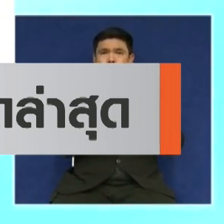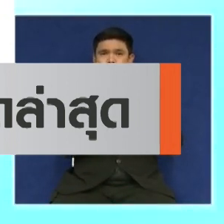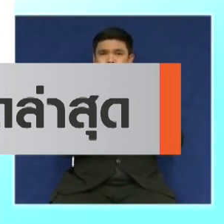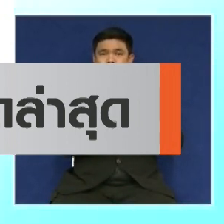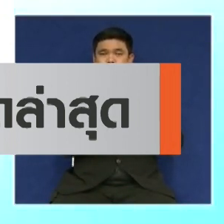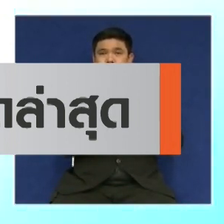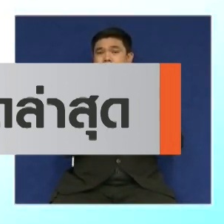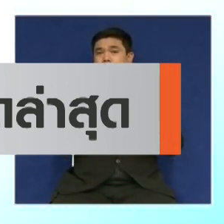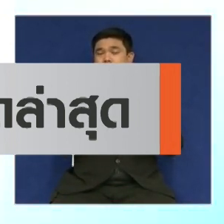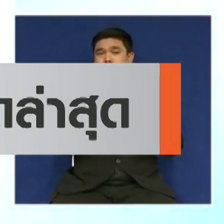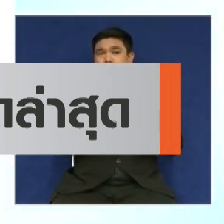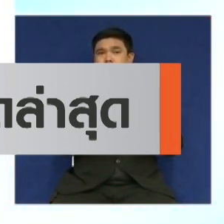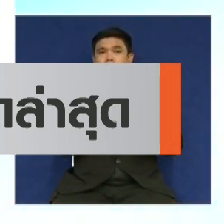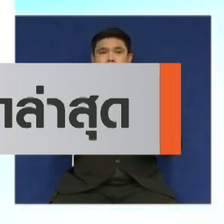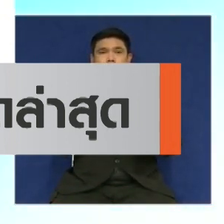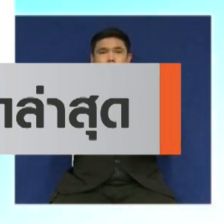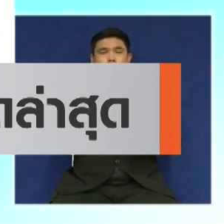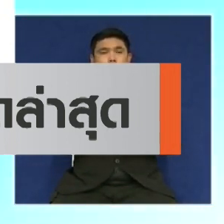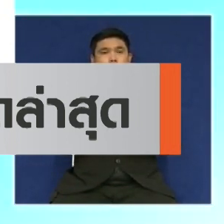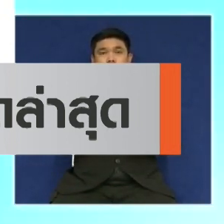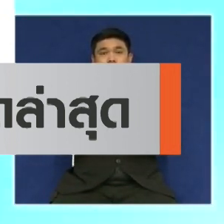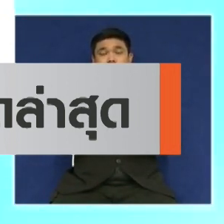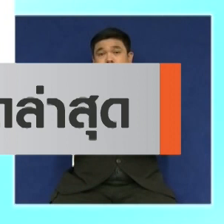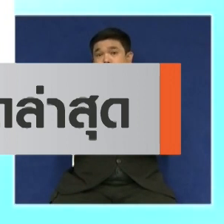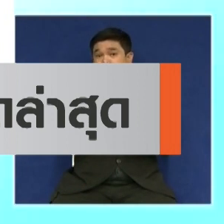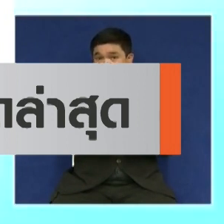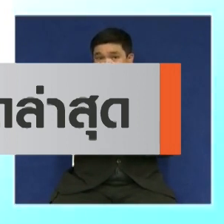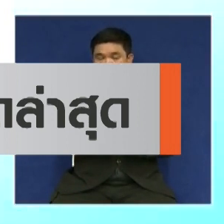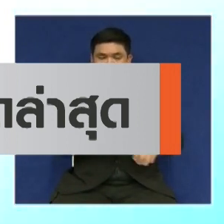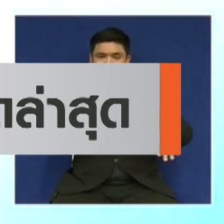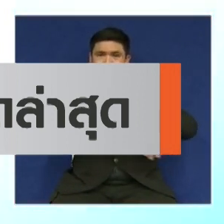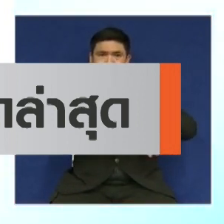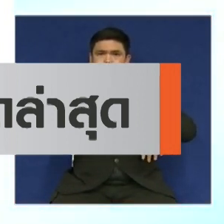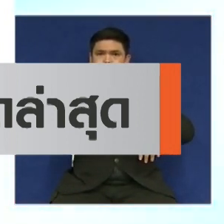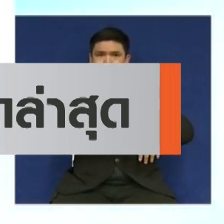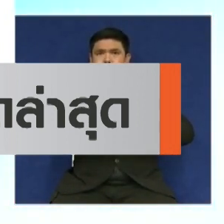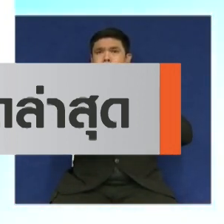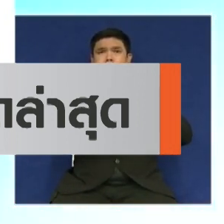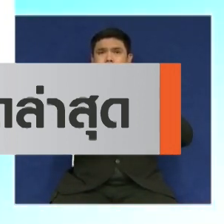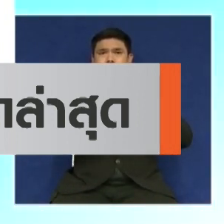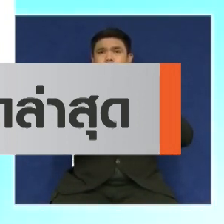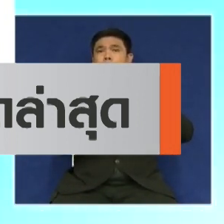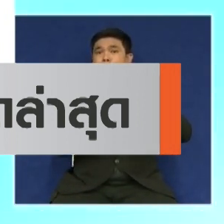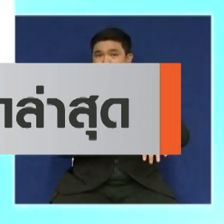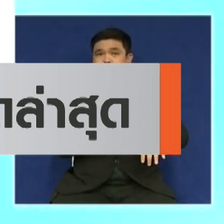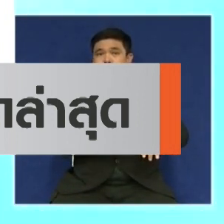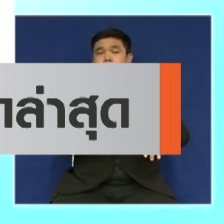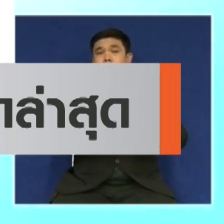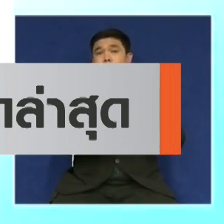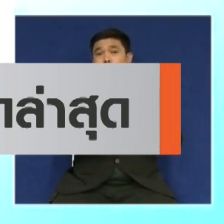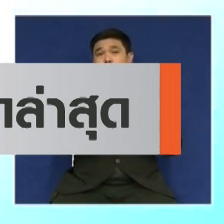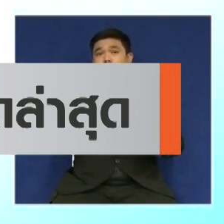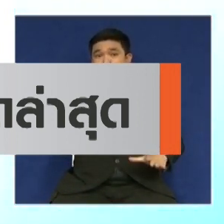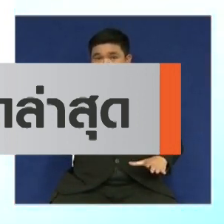องกับการระบาดของโควิด-19 ในพื้นที่จังหวัดสมุทรสาครน